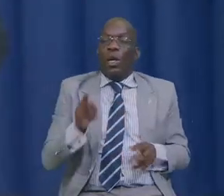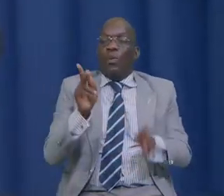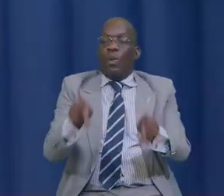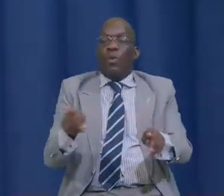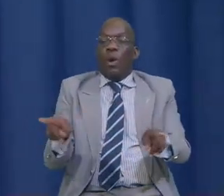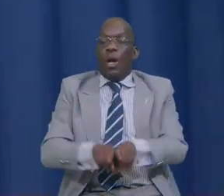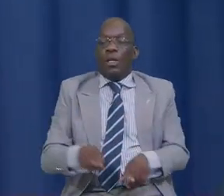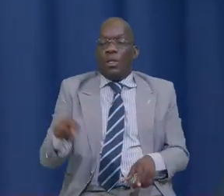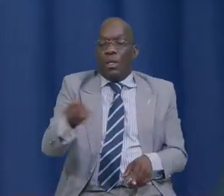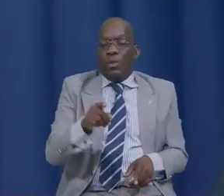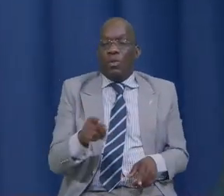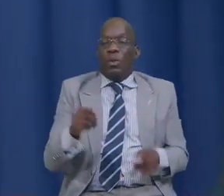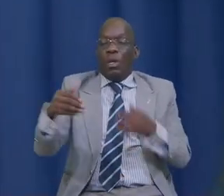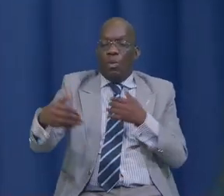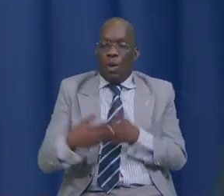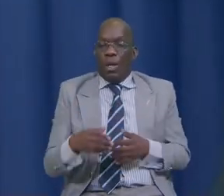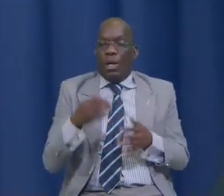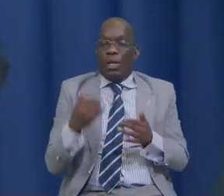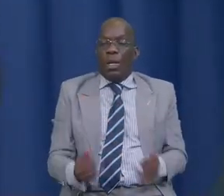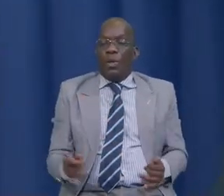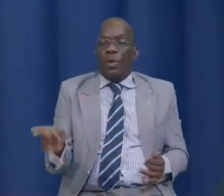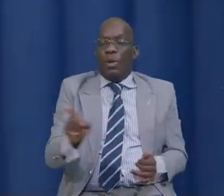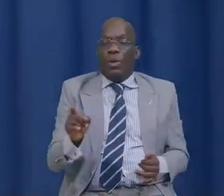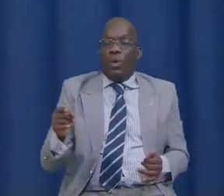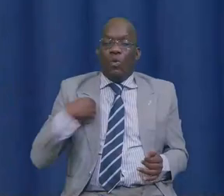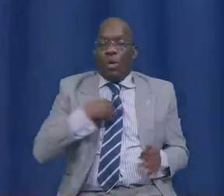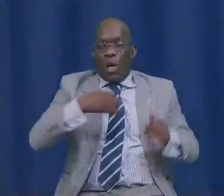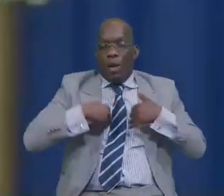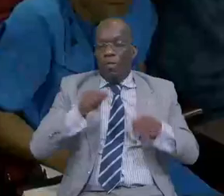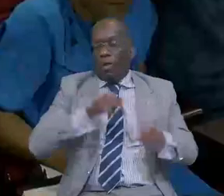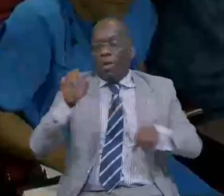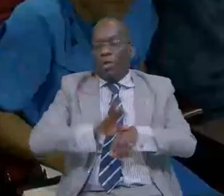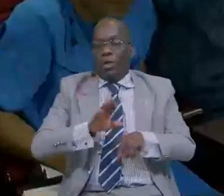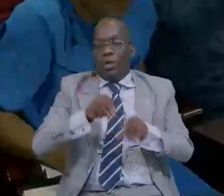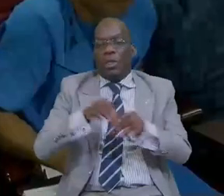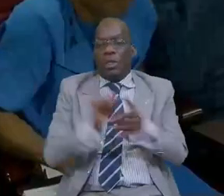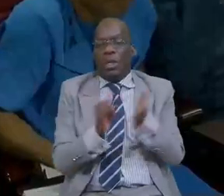nous. Et nous avons une église dans ce pays-là.